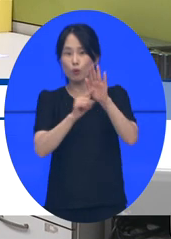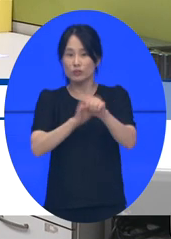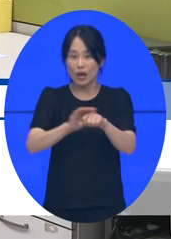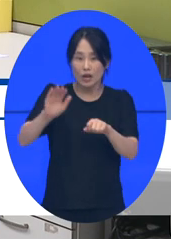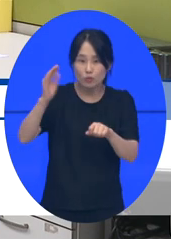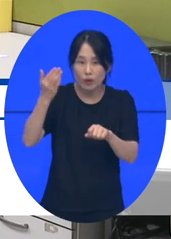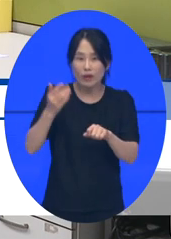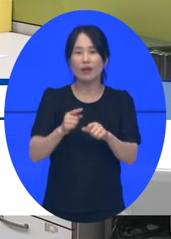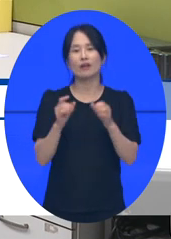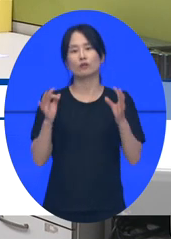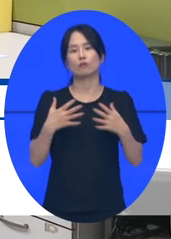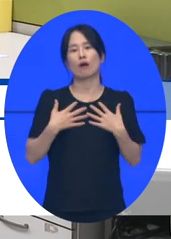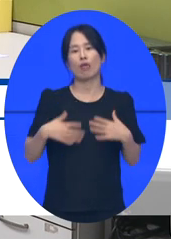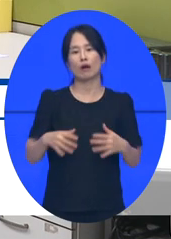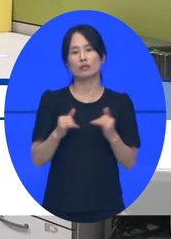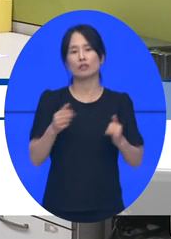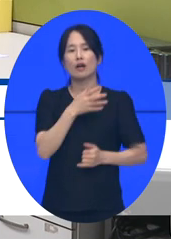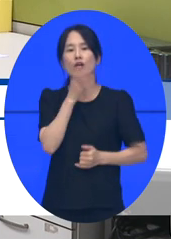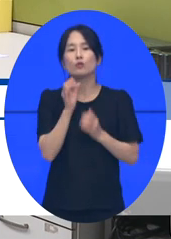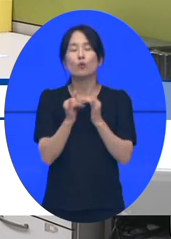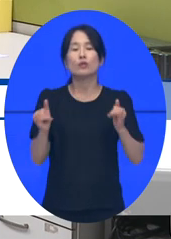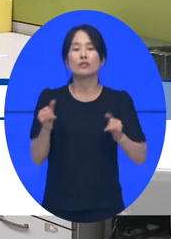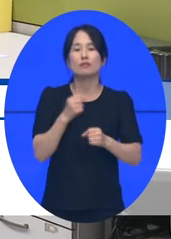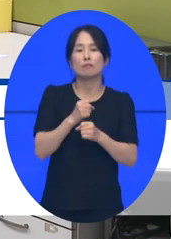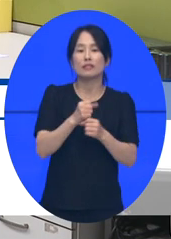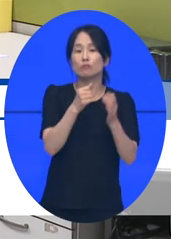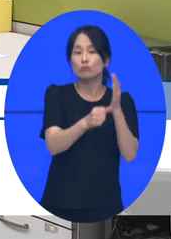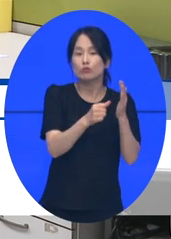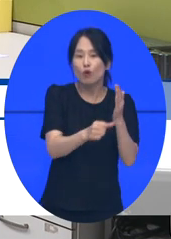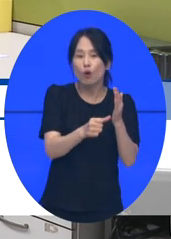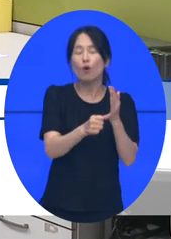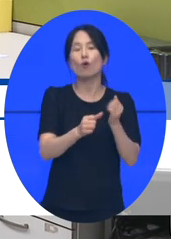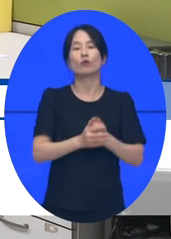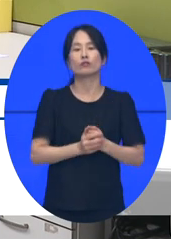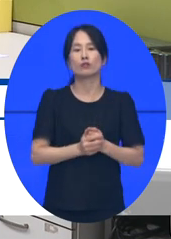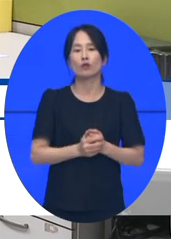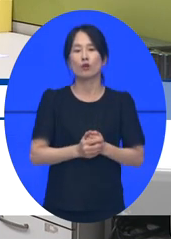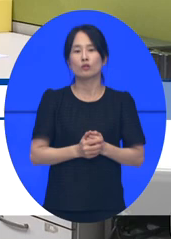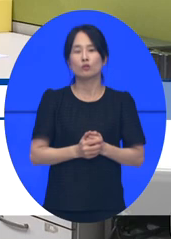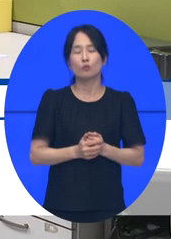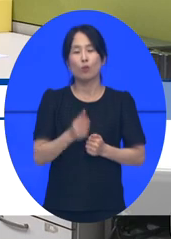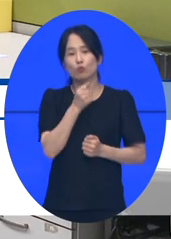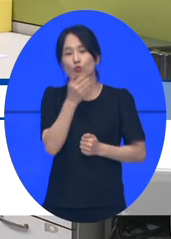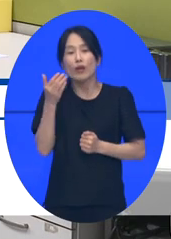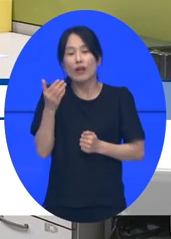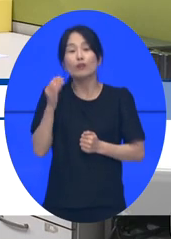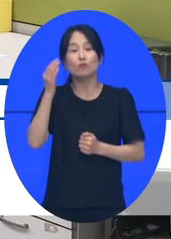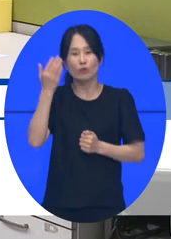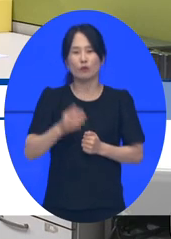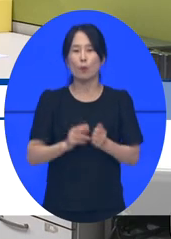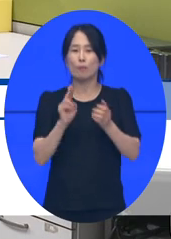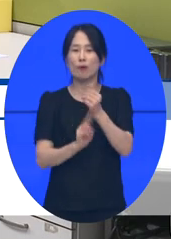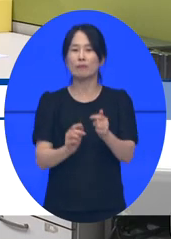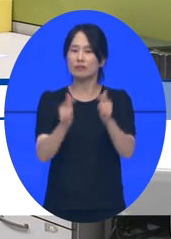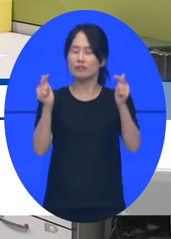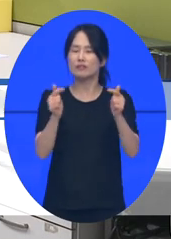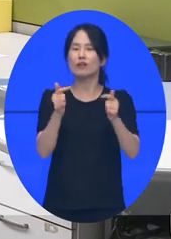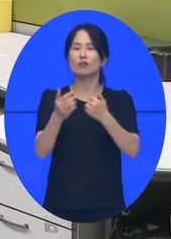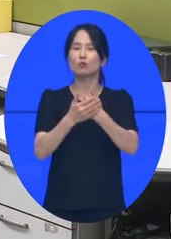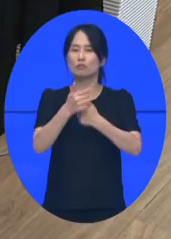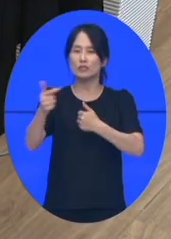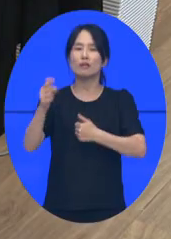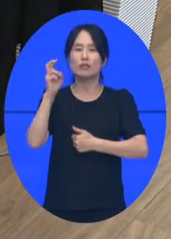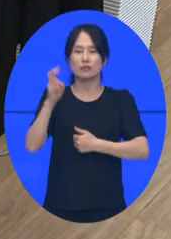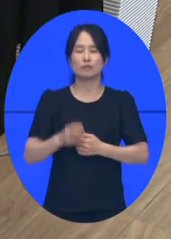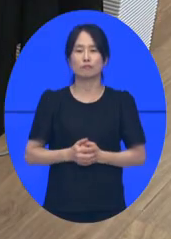그 취약계층인 노인 생산품들이 그리고 인식 제고와 판매 확장에 큰 도움이 될 거라고 보고